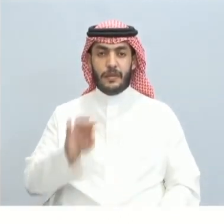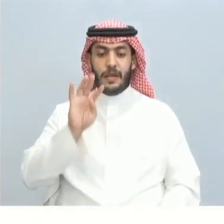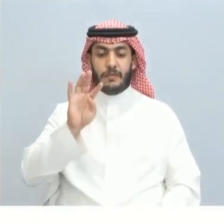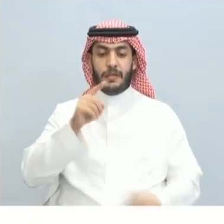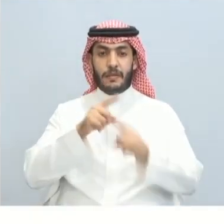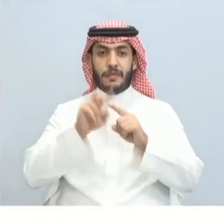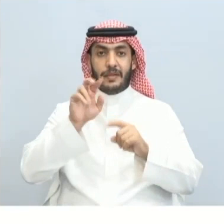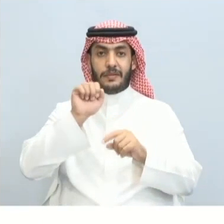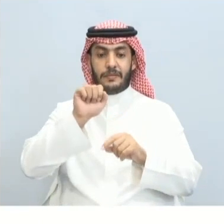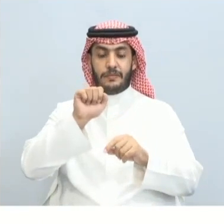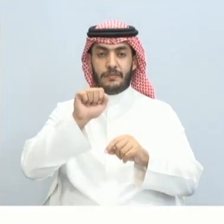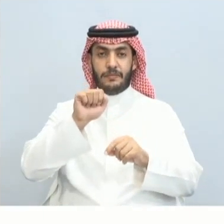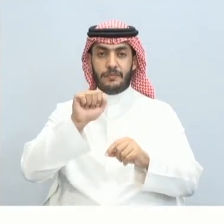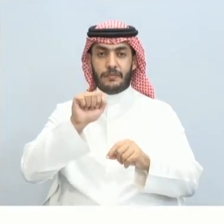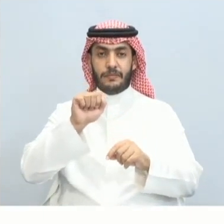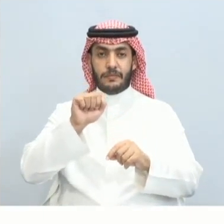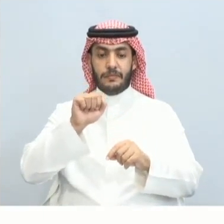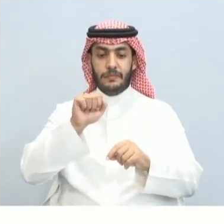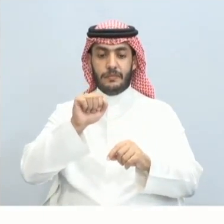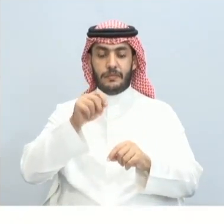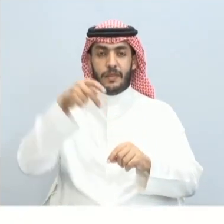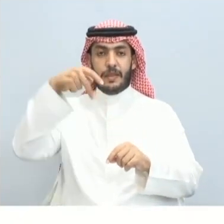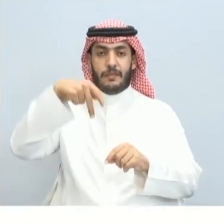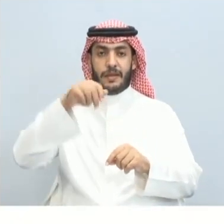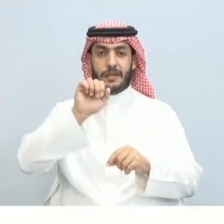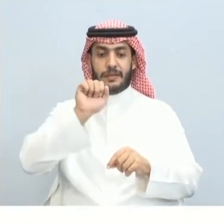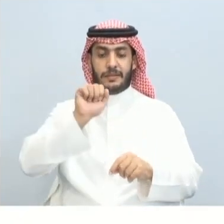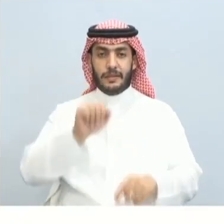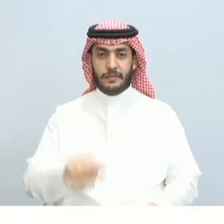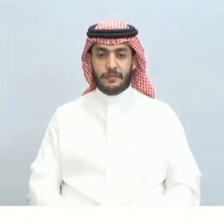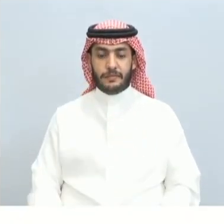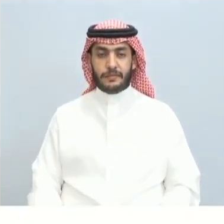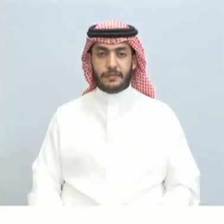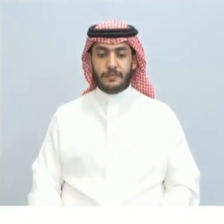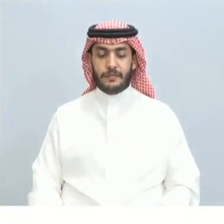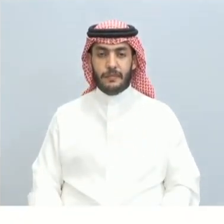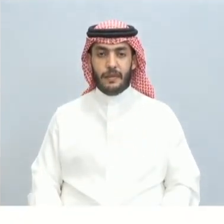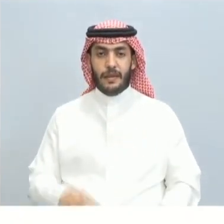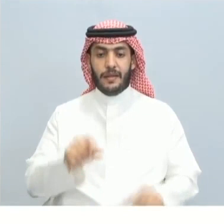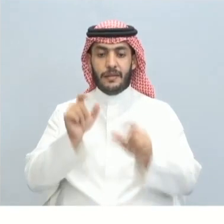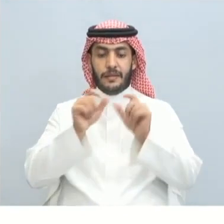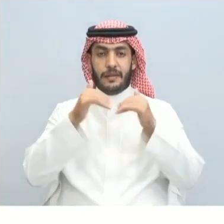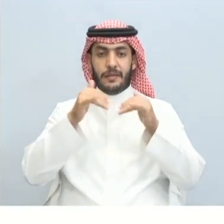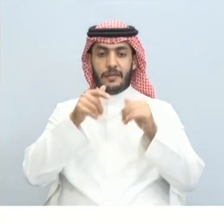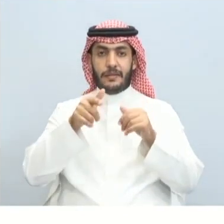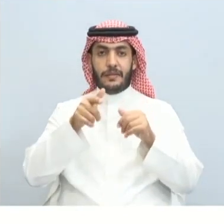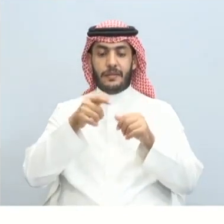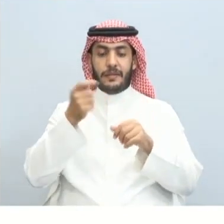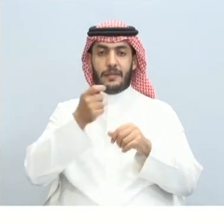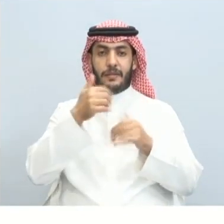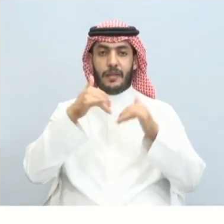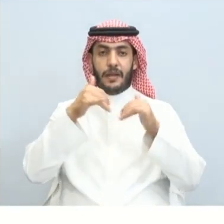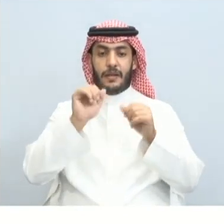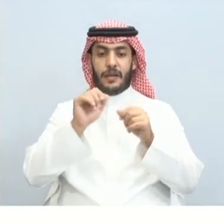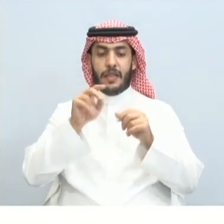اثنان صاد نعم ماذا تصبح نعم سوف تصبح ثمانيه صاد اذا هذه العباره كتبناها